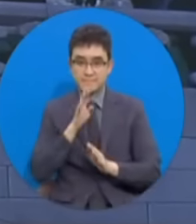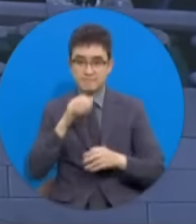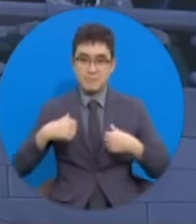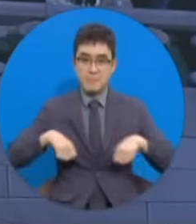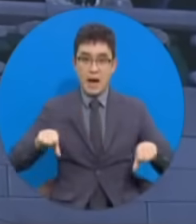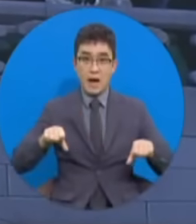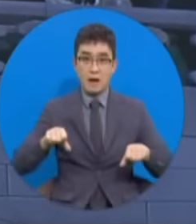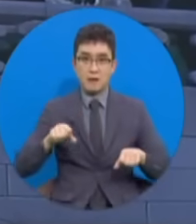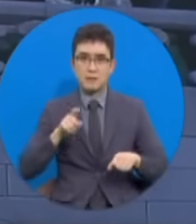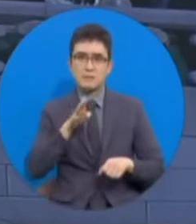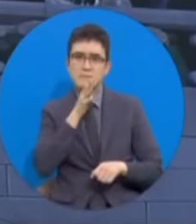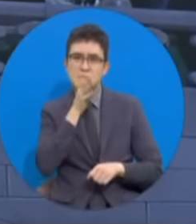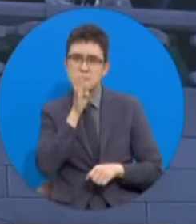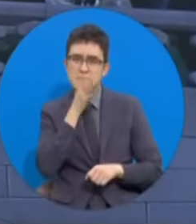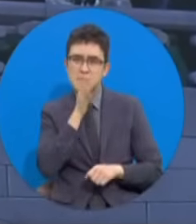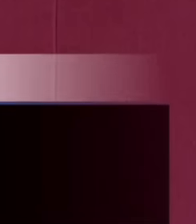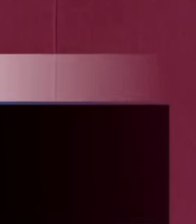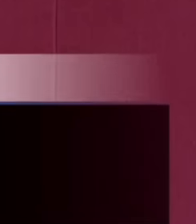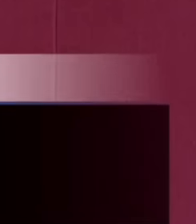보도도 있습니다. 들어보시죠.